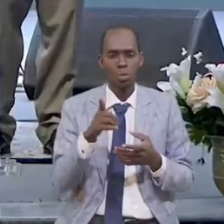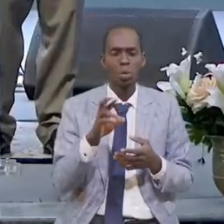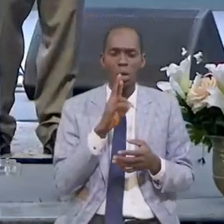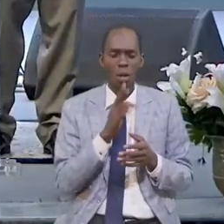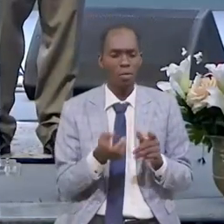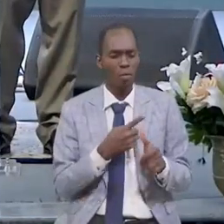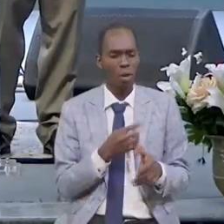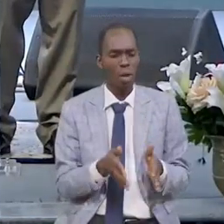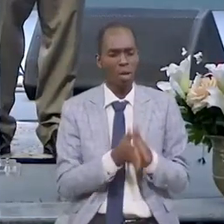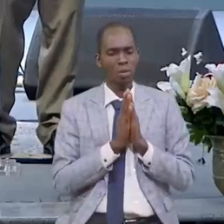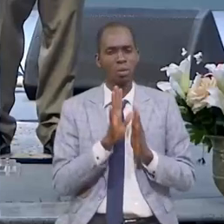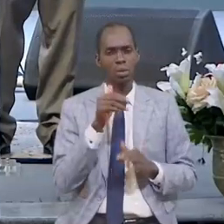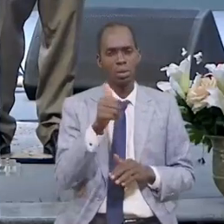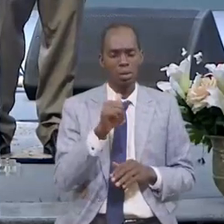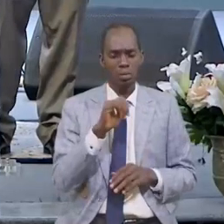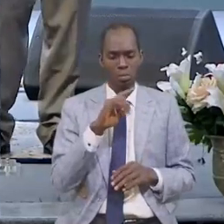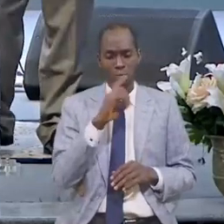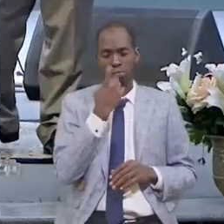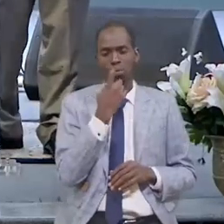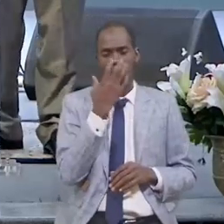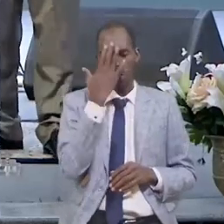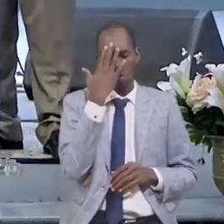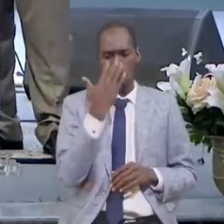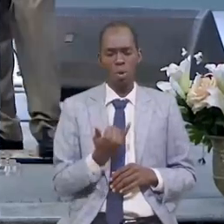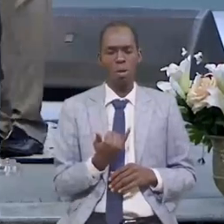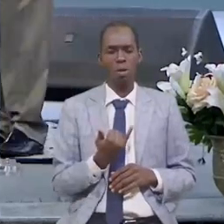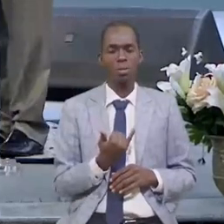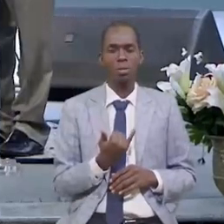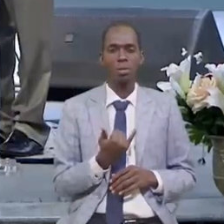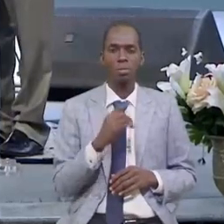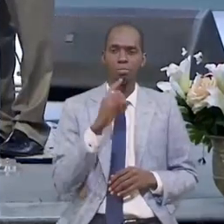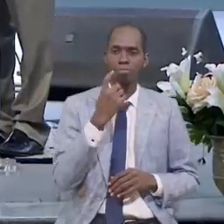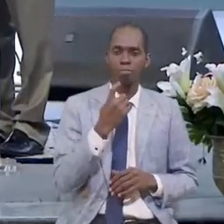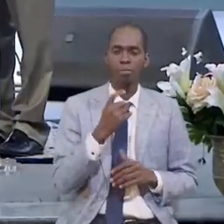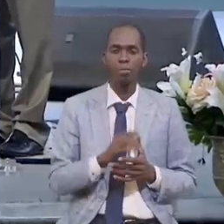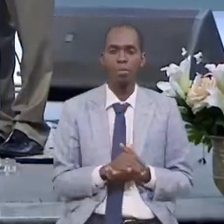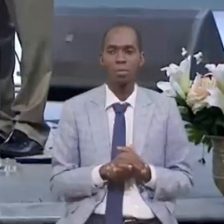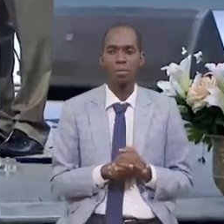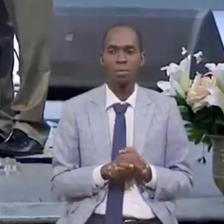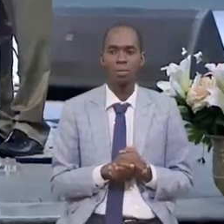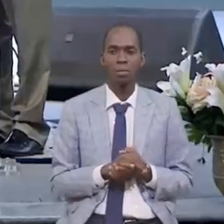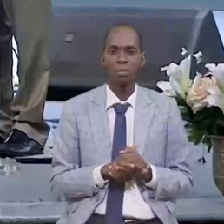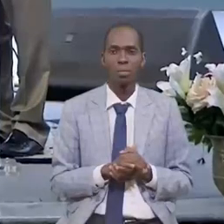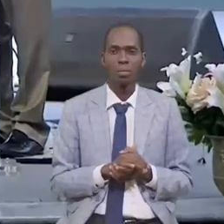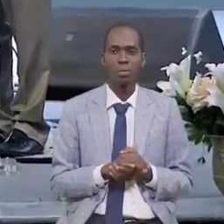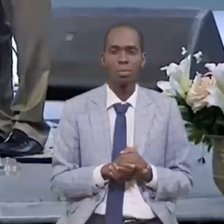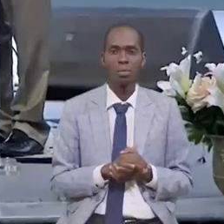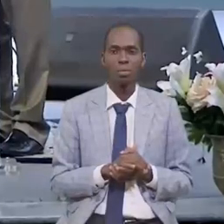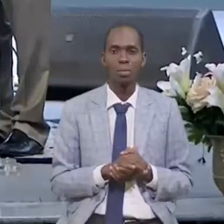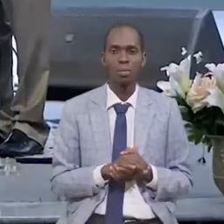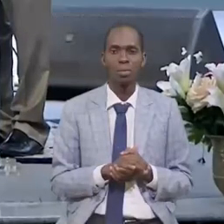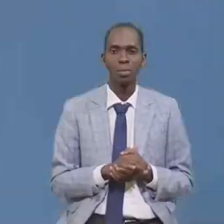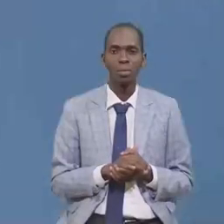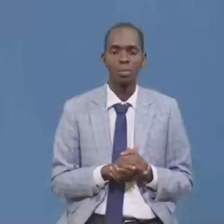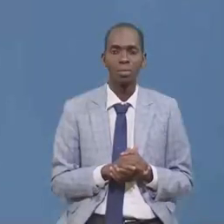tu ne peux pas alors vivre sur la terre faisant ce que tu veux, allant là où tu veux. Mais si tu penses à Dieu, tu dois te poser la question, pourquoi?